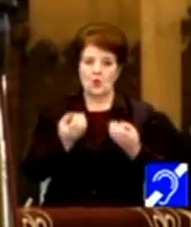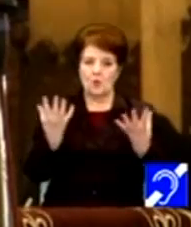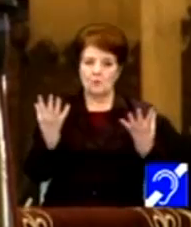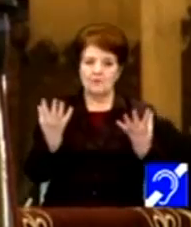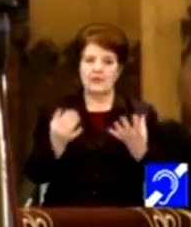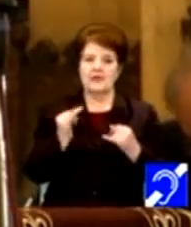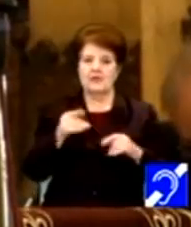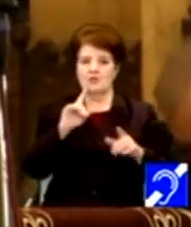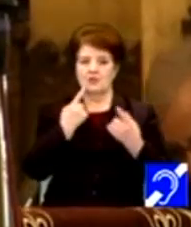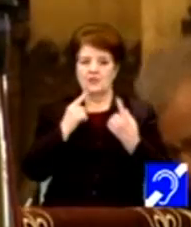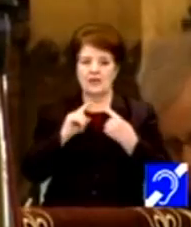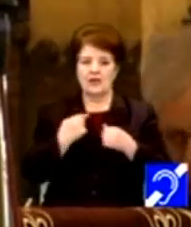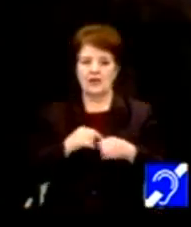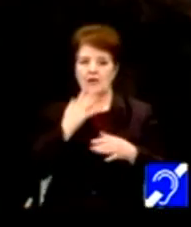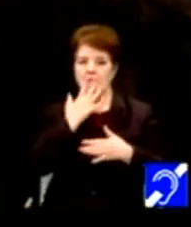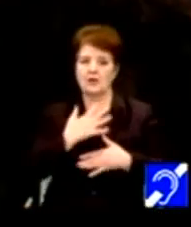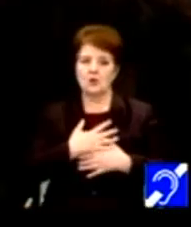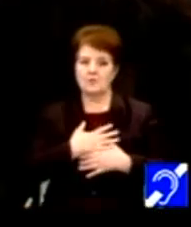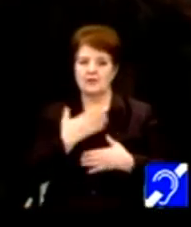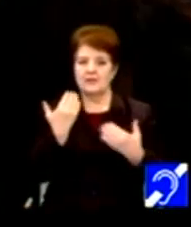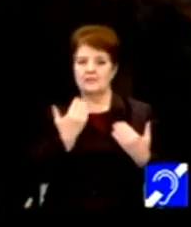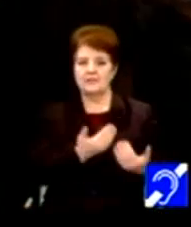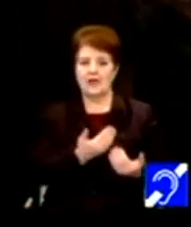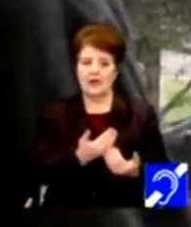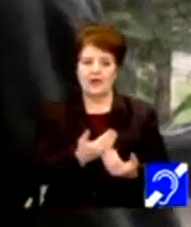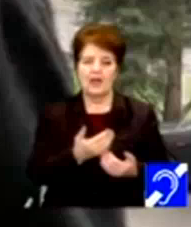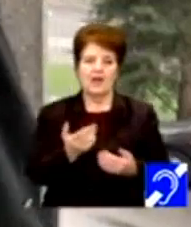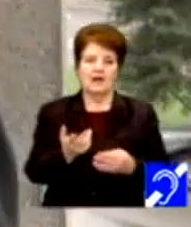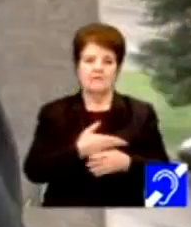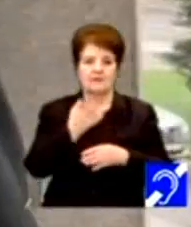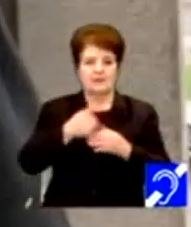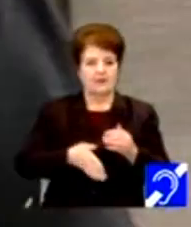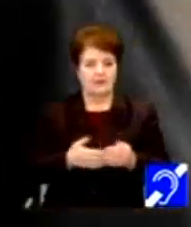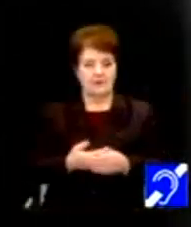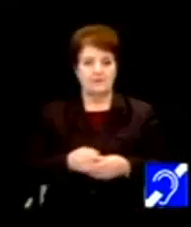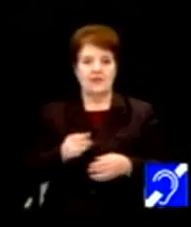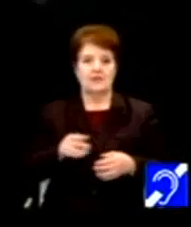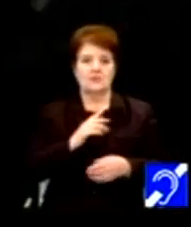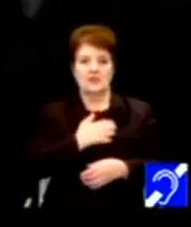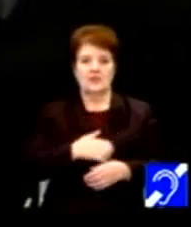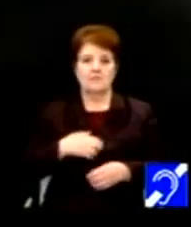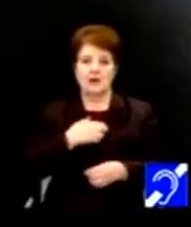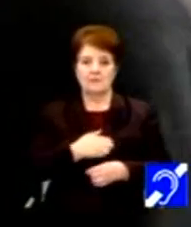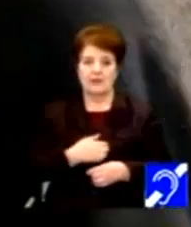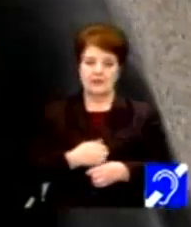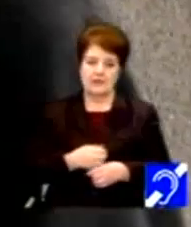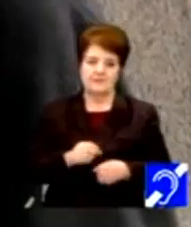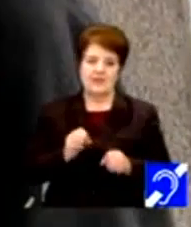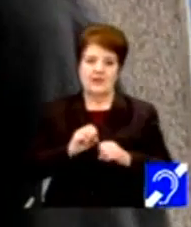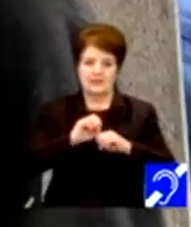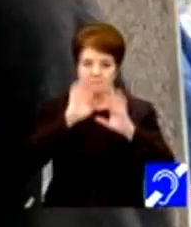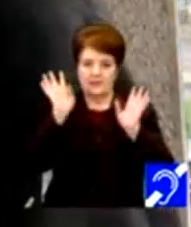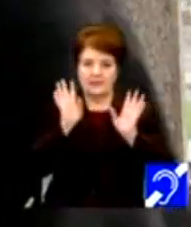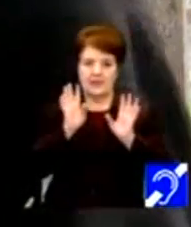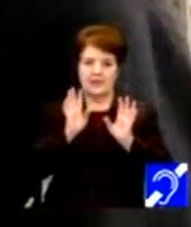de lacrimile iubirii sale cele nemărginite. E cea mai importantă sărbătoare după Sfintele Paști. Și